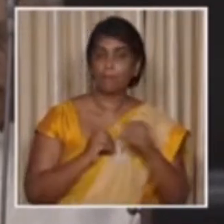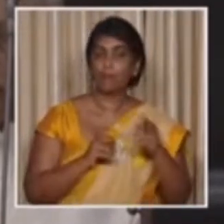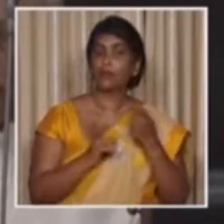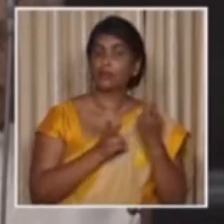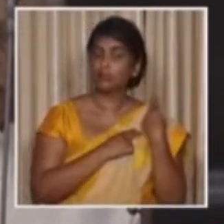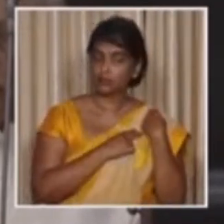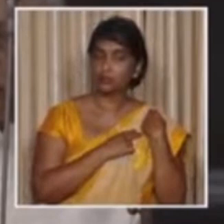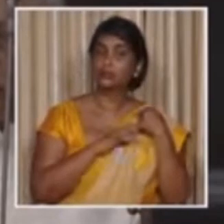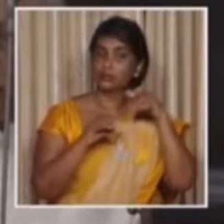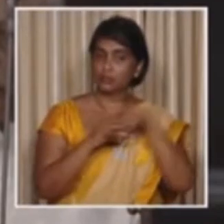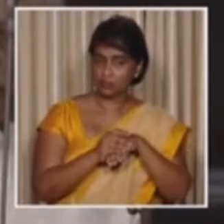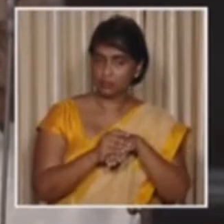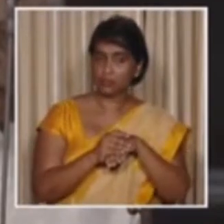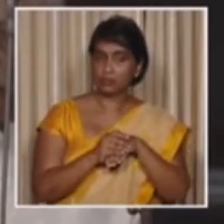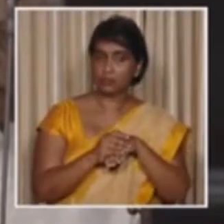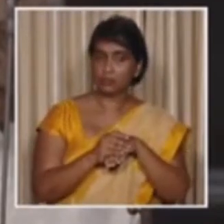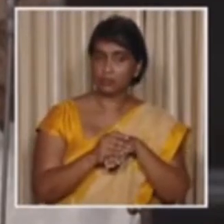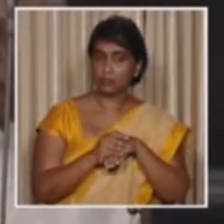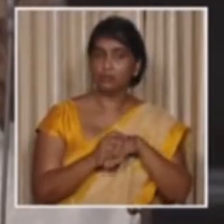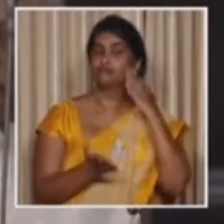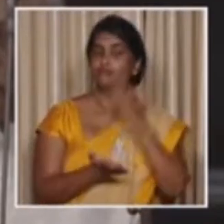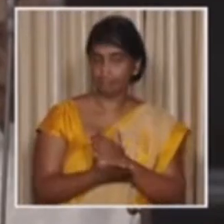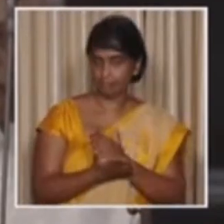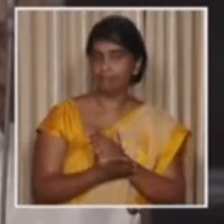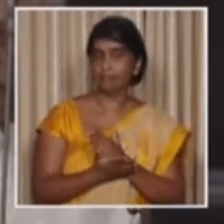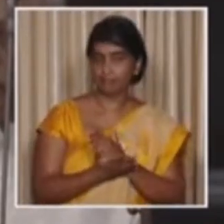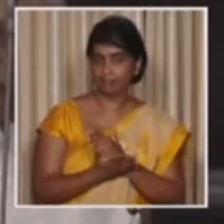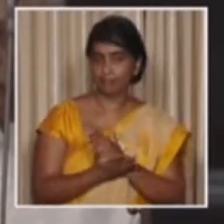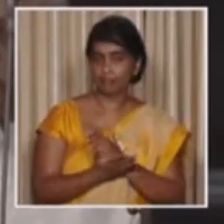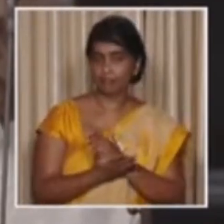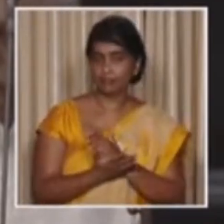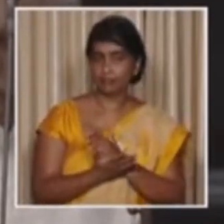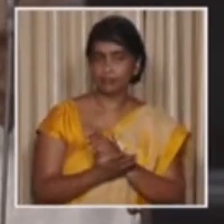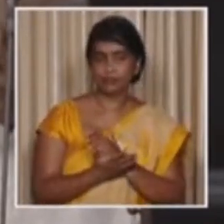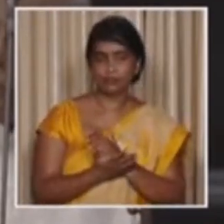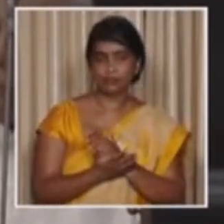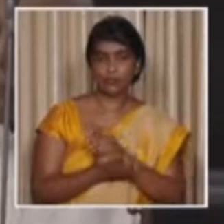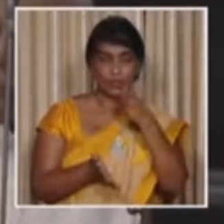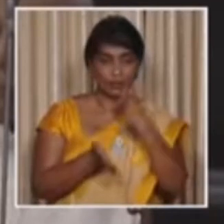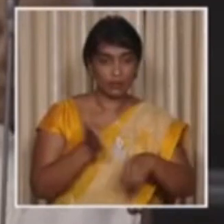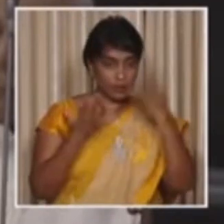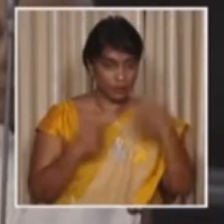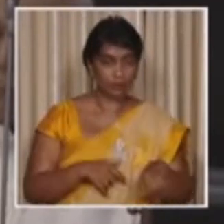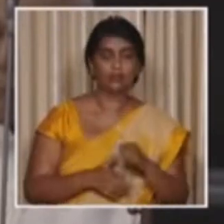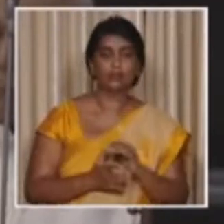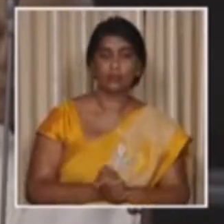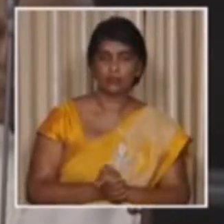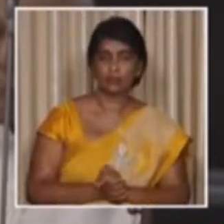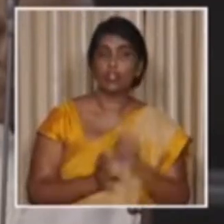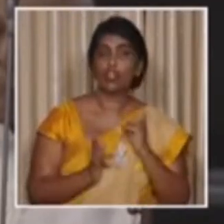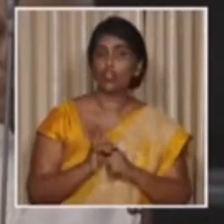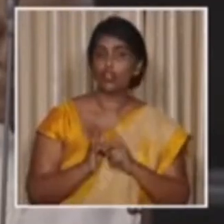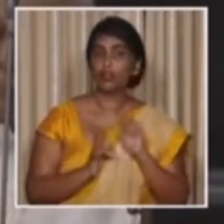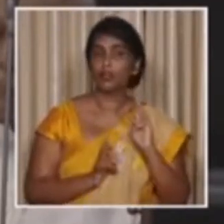දුරේ දැරීම නතර වන්නේය. ටග්ගාලේ දා නැති වුණා මේ කත්සම් කරපු දවස ඔබතුමා. ඒ කියන්නේ ඔක්තෝබර්